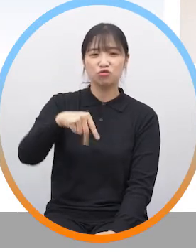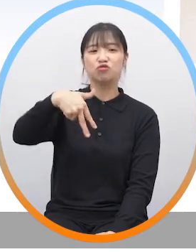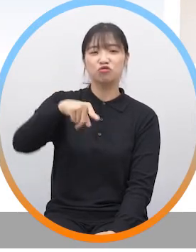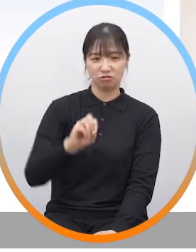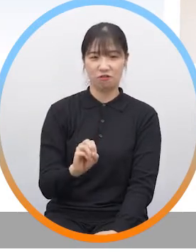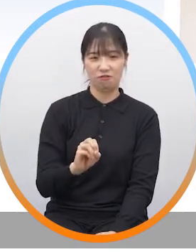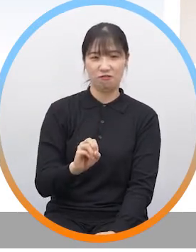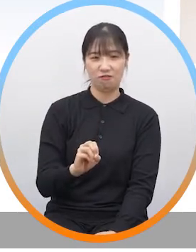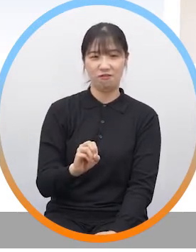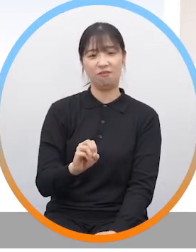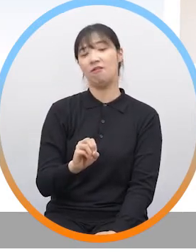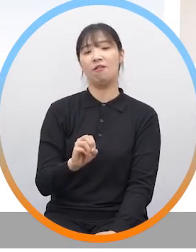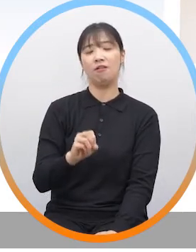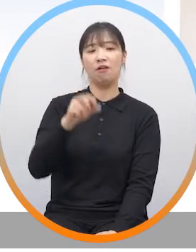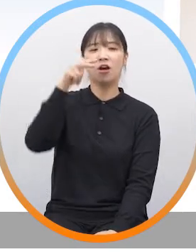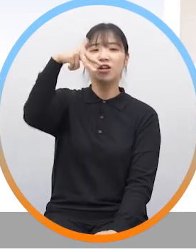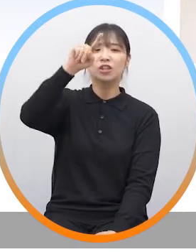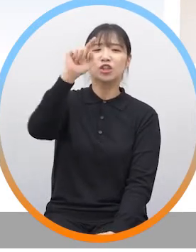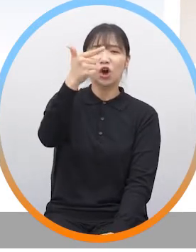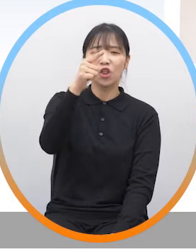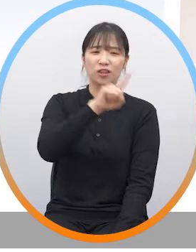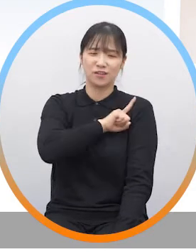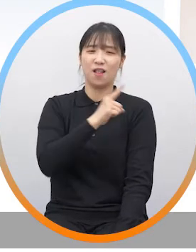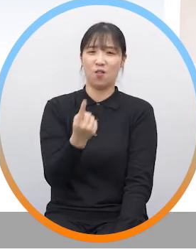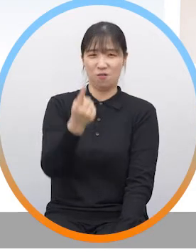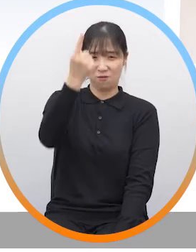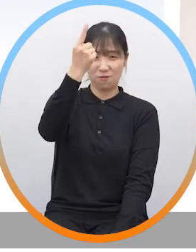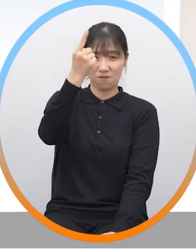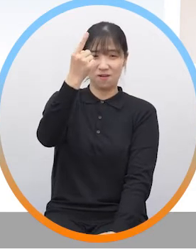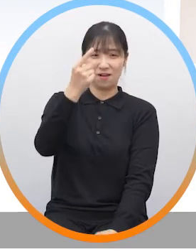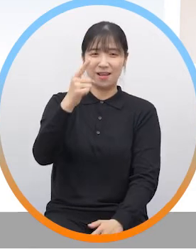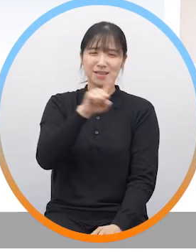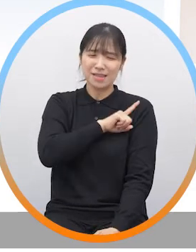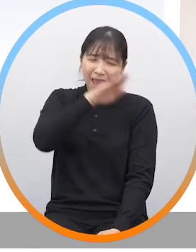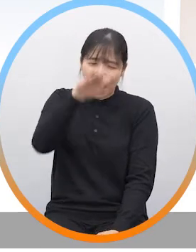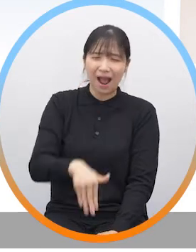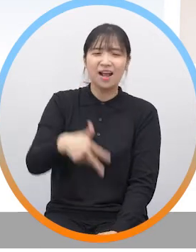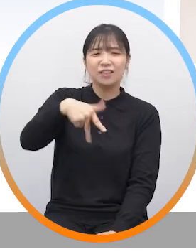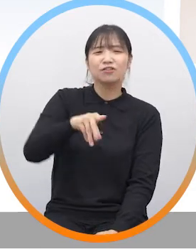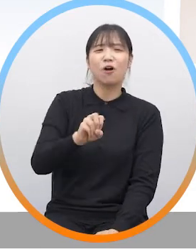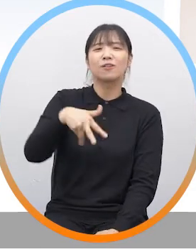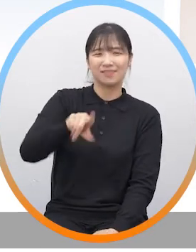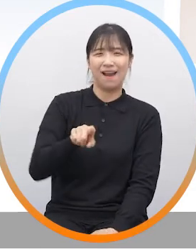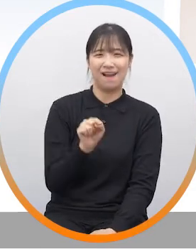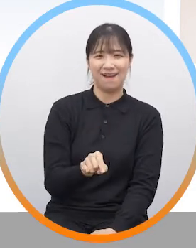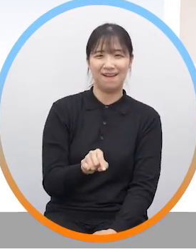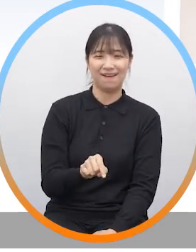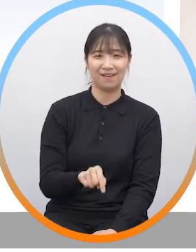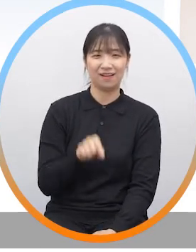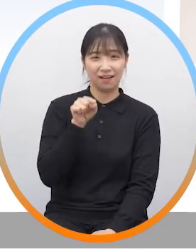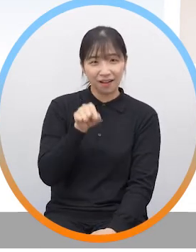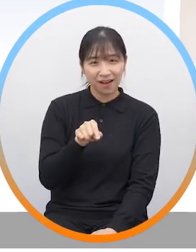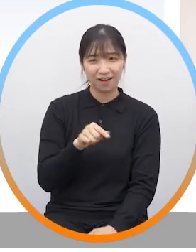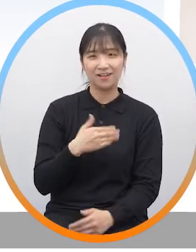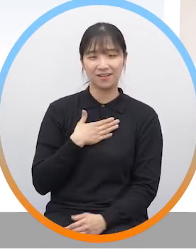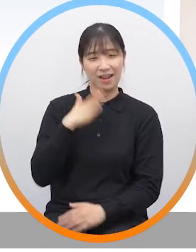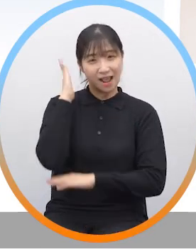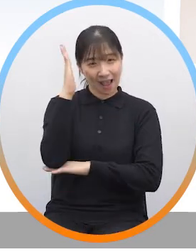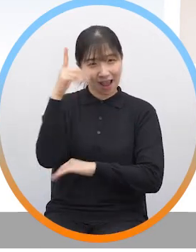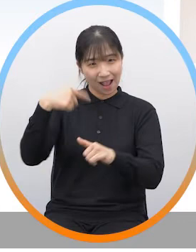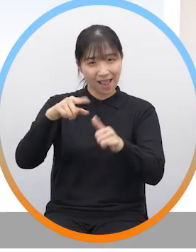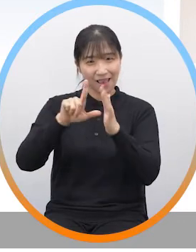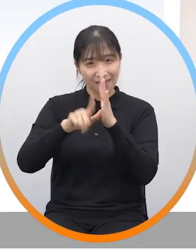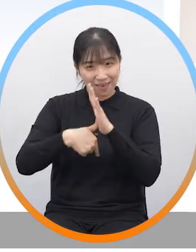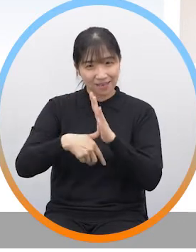루, 정. 그래서 전이 제일 높고요. 제일 하위가 정자입니다. 그래서 그것은 강의할